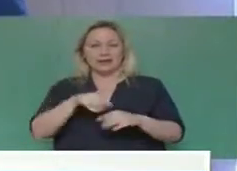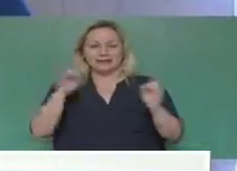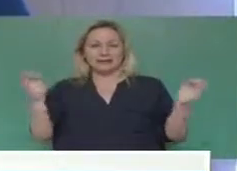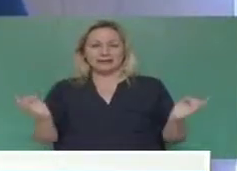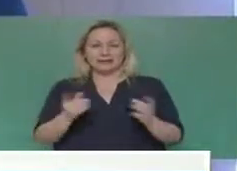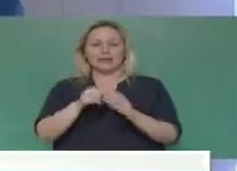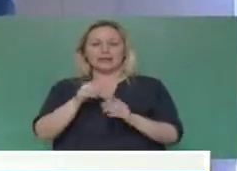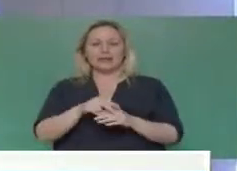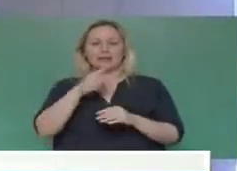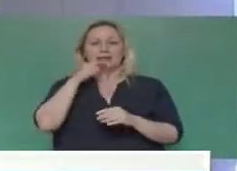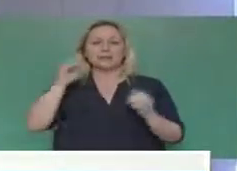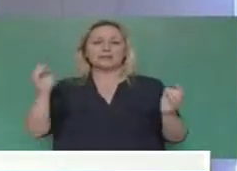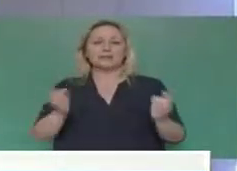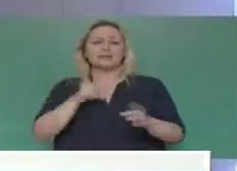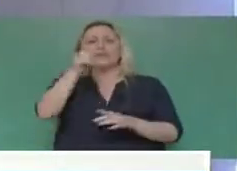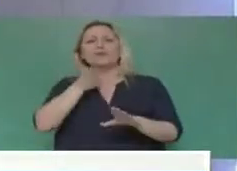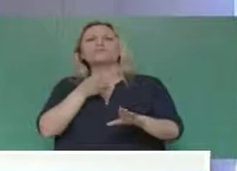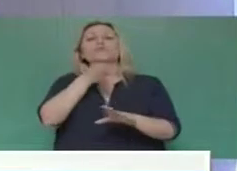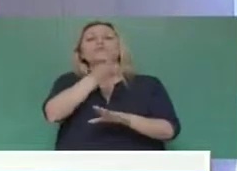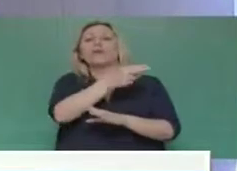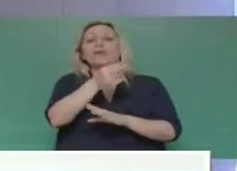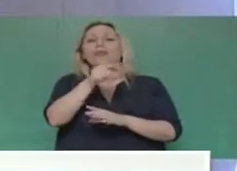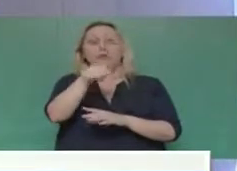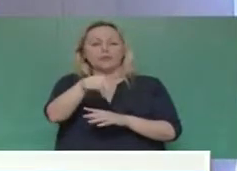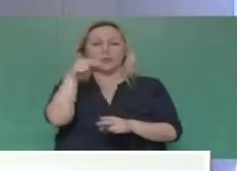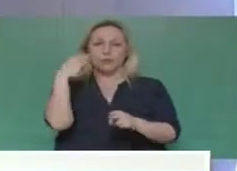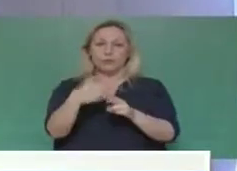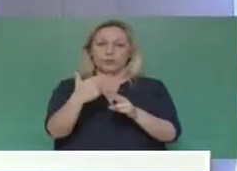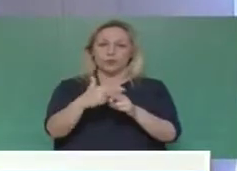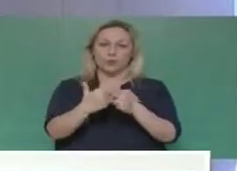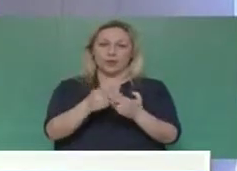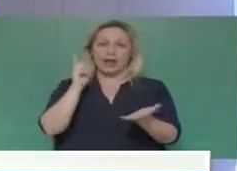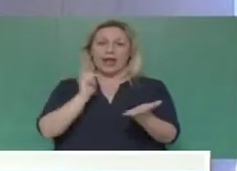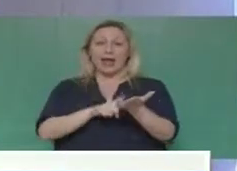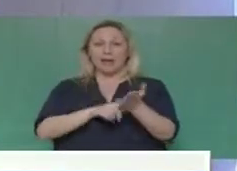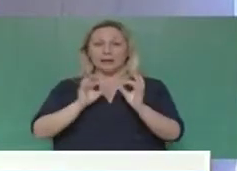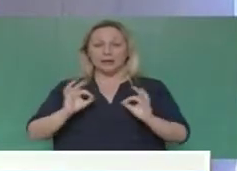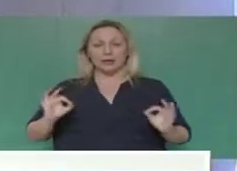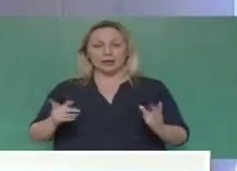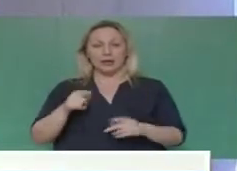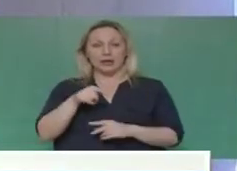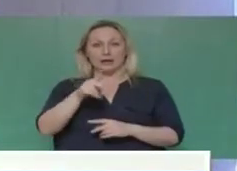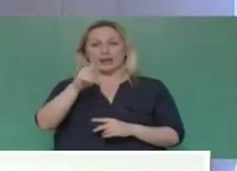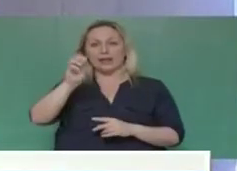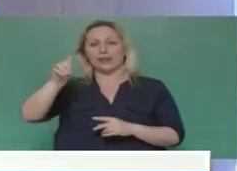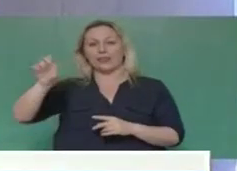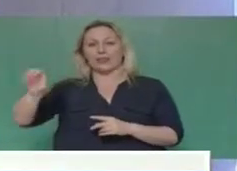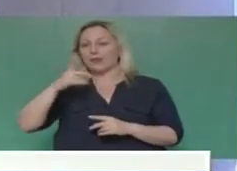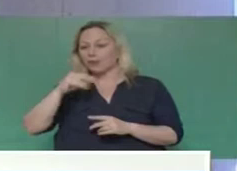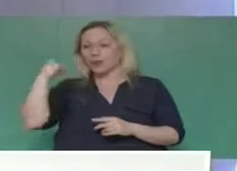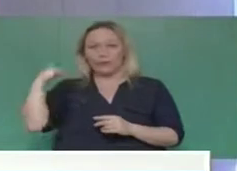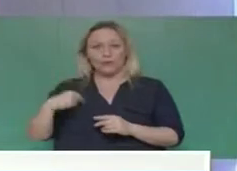στο πιο σοβαρό θεσμικό όργανο της εκπροσώπησης τοπικής αυτοδιοίκησης, που θα έπρεπε φυσικά να είναι εκεί πέρα, είναι ο Δήμαρχος της